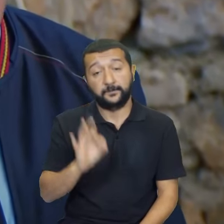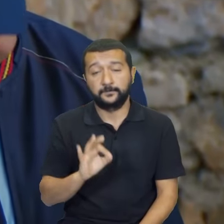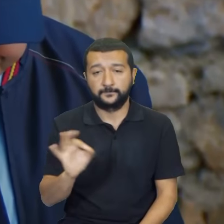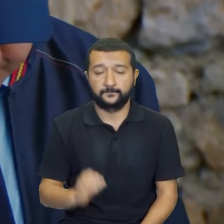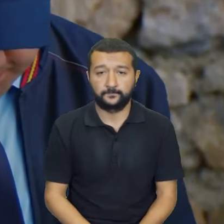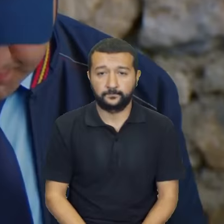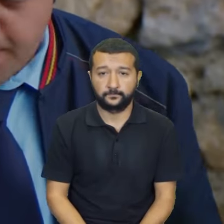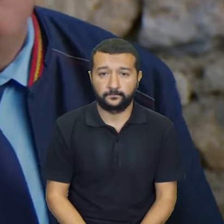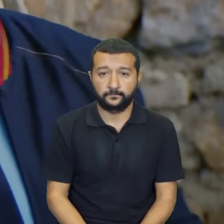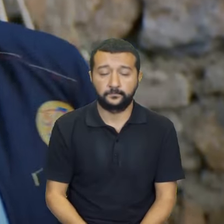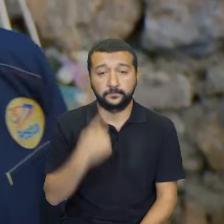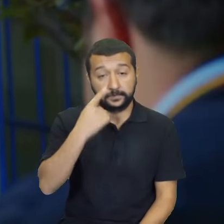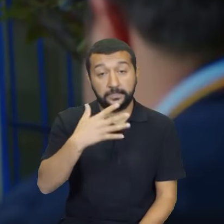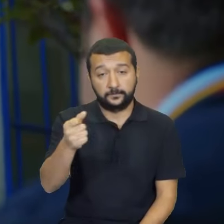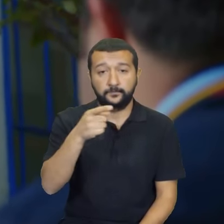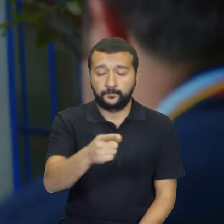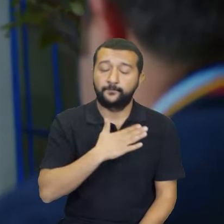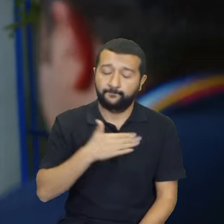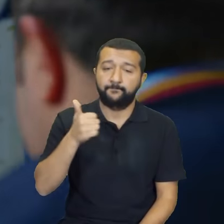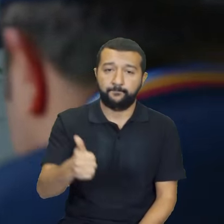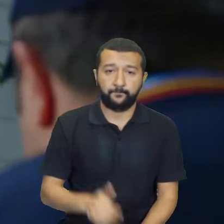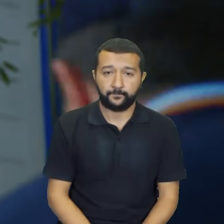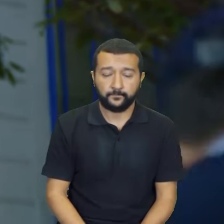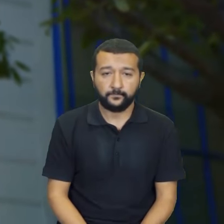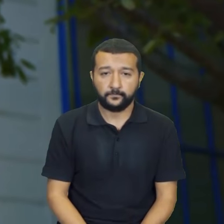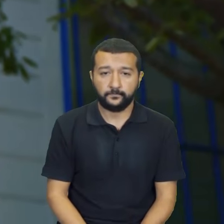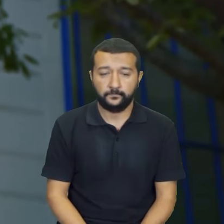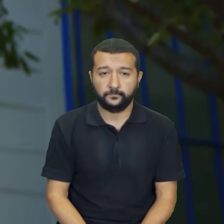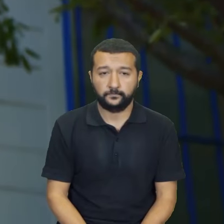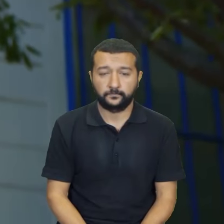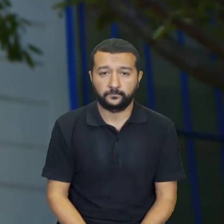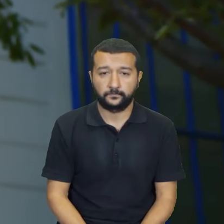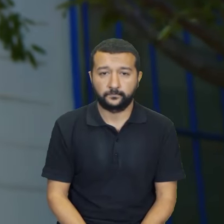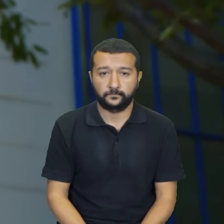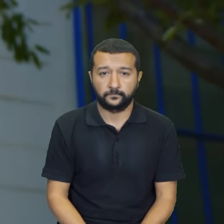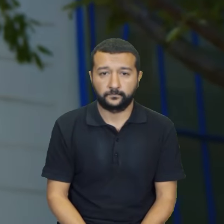sefer. Al bakalım. Sağ ol. Zarfı alıp gönderdi.